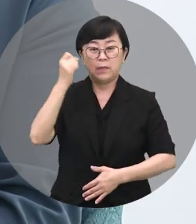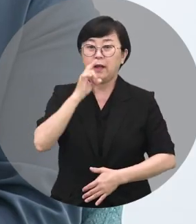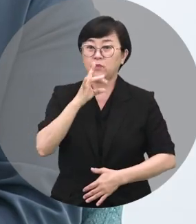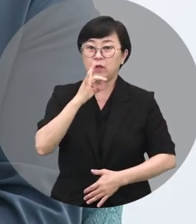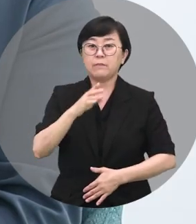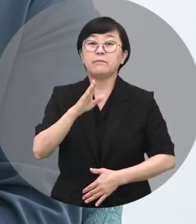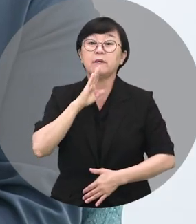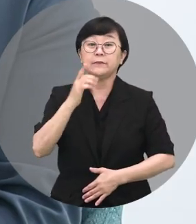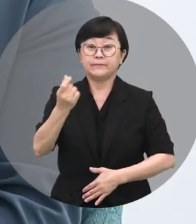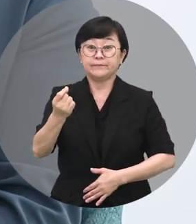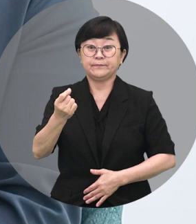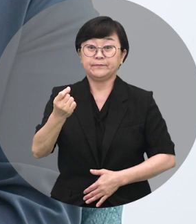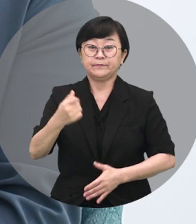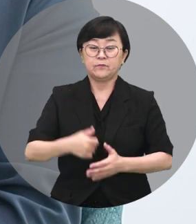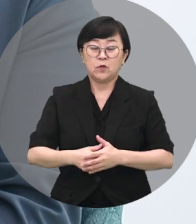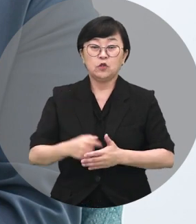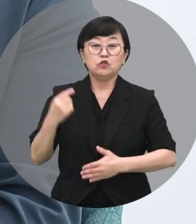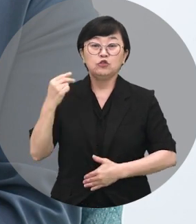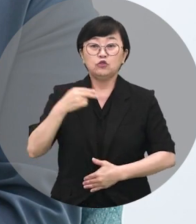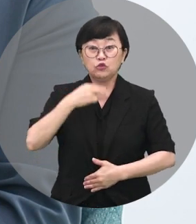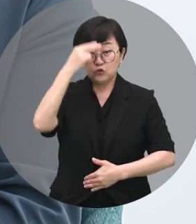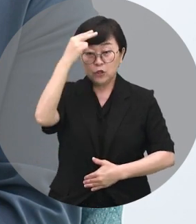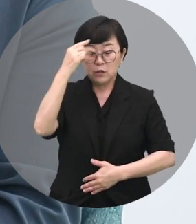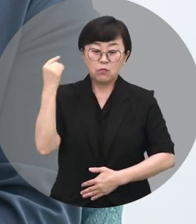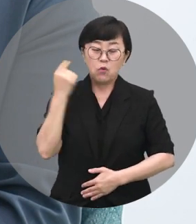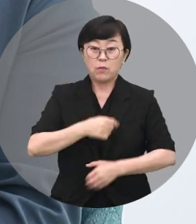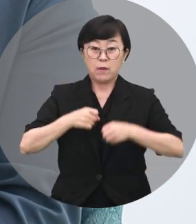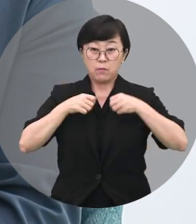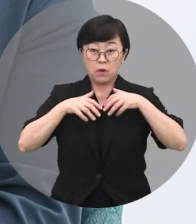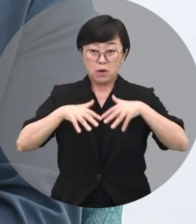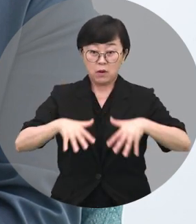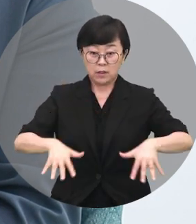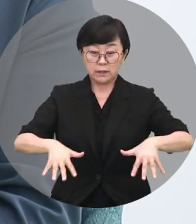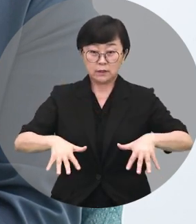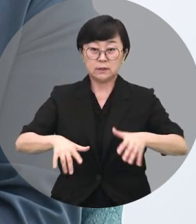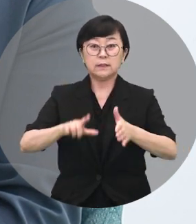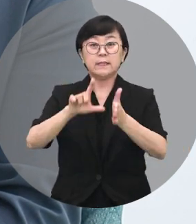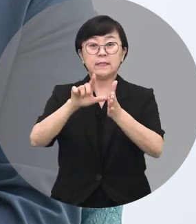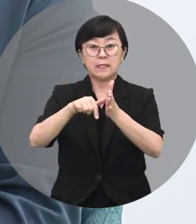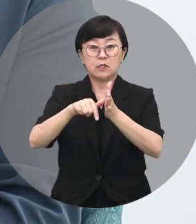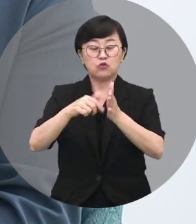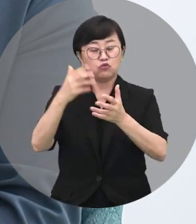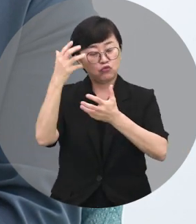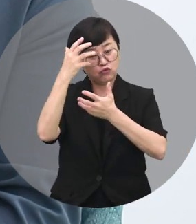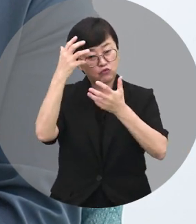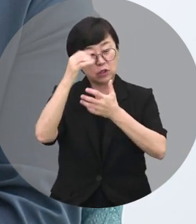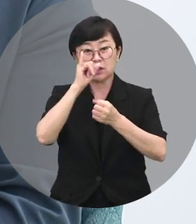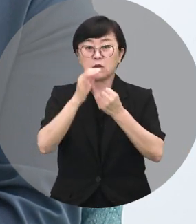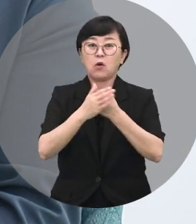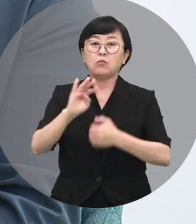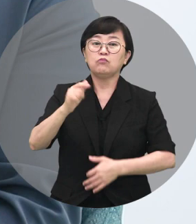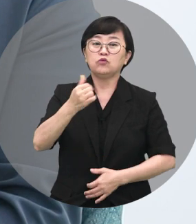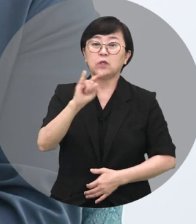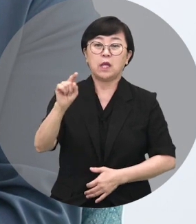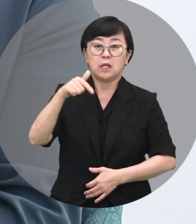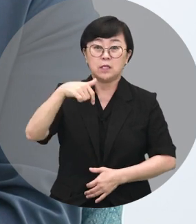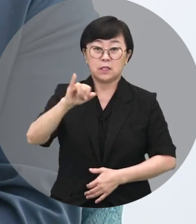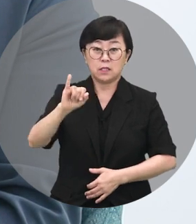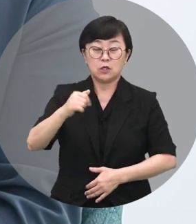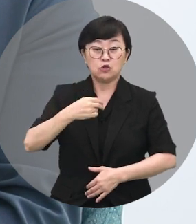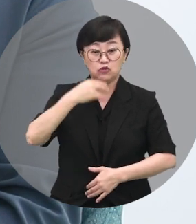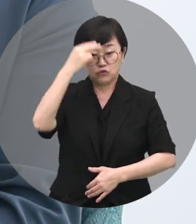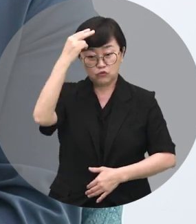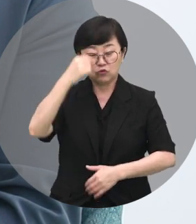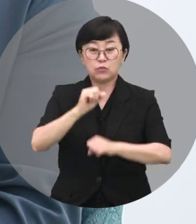맞습니다. 특히 학상기는 술이 몸에 퍼지는 시기로 취했다는 느낌이 받습니다. 분해기 같은 경우에는 술에서